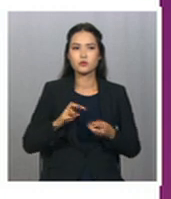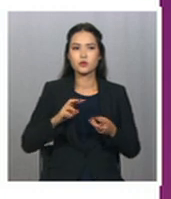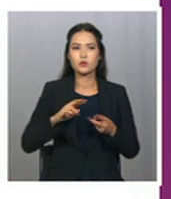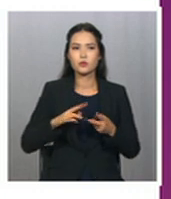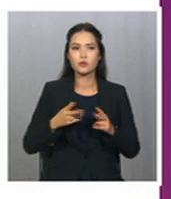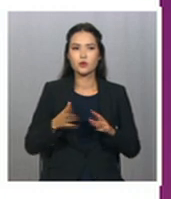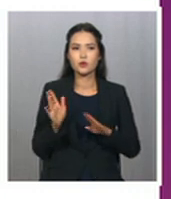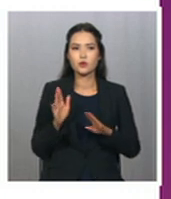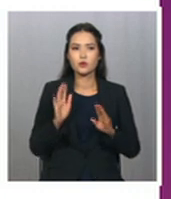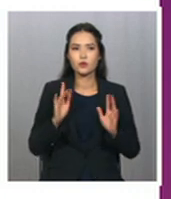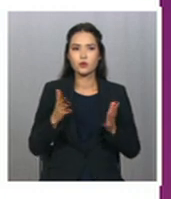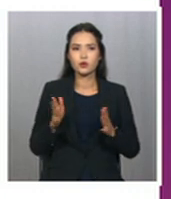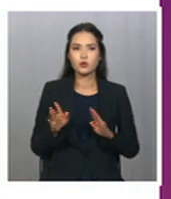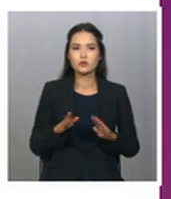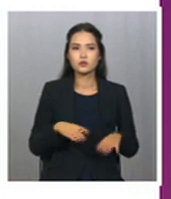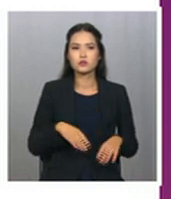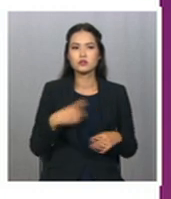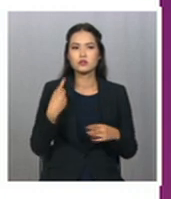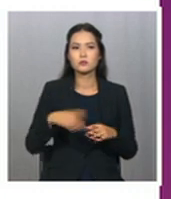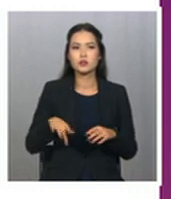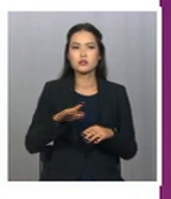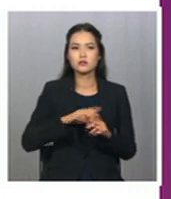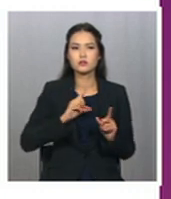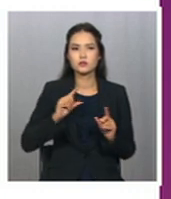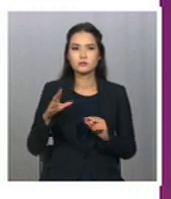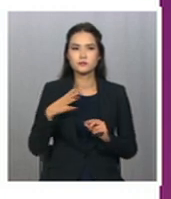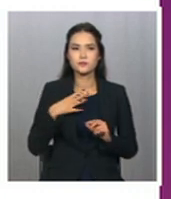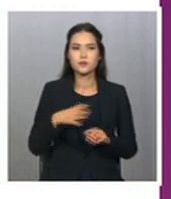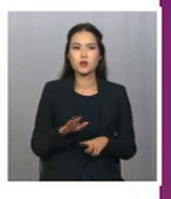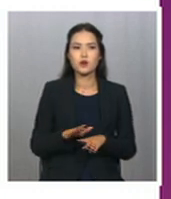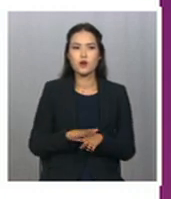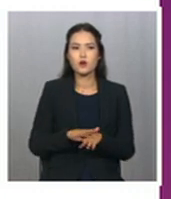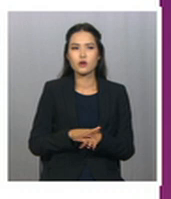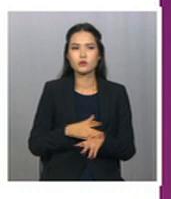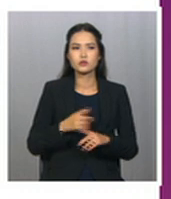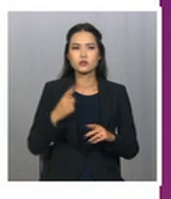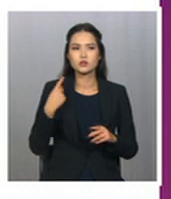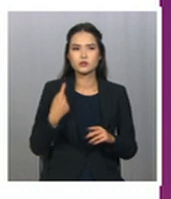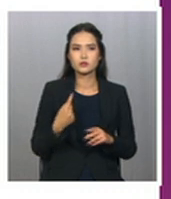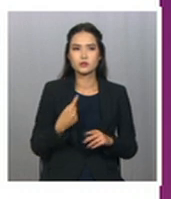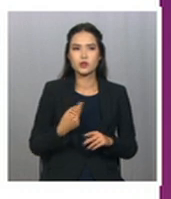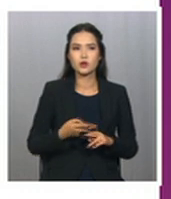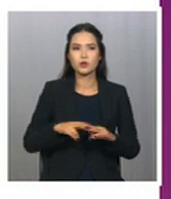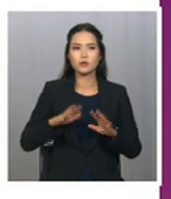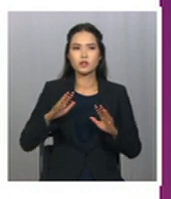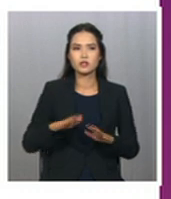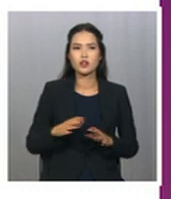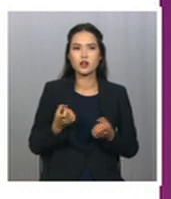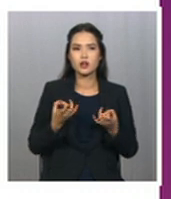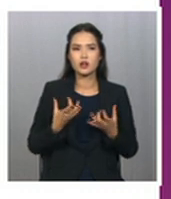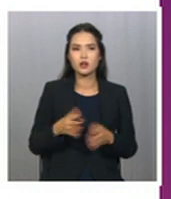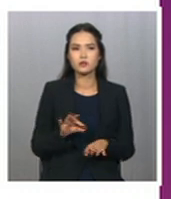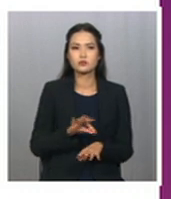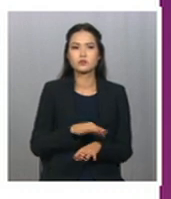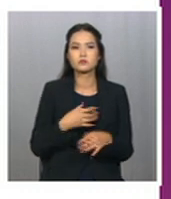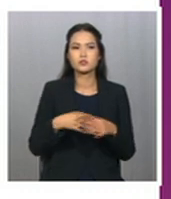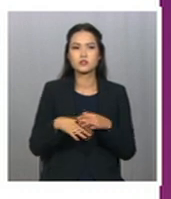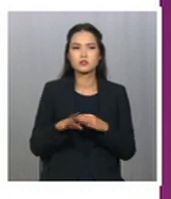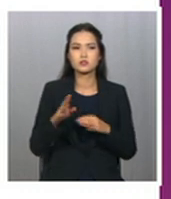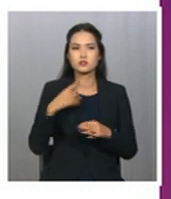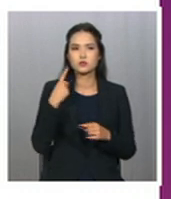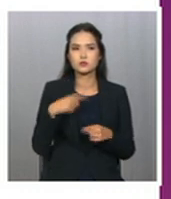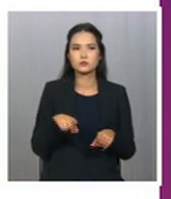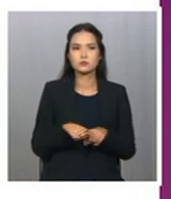оқиғадан соң басқа өңірге көшіп кетті. Ұзынғылақтан естуімше, сол жақта қарапайым тұрмыс кешіп жатқан